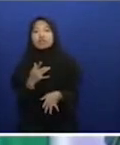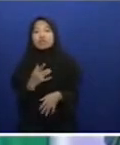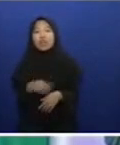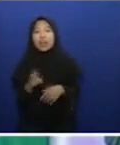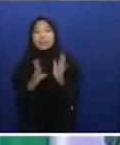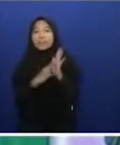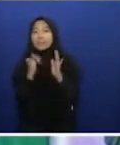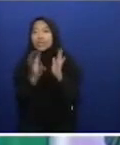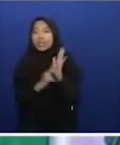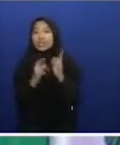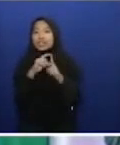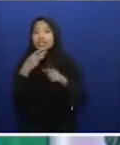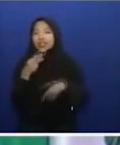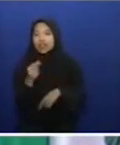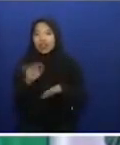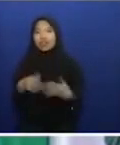jangan merasa tidak percaya diri.